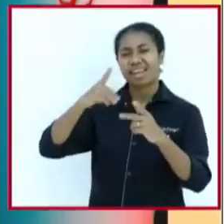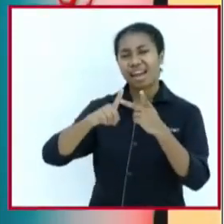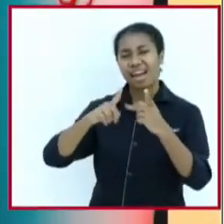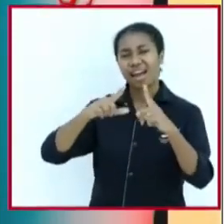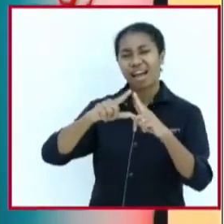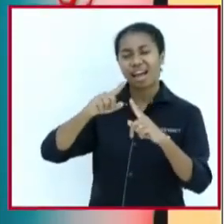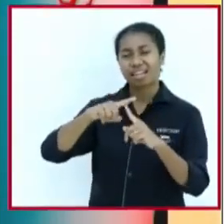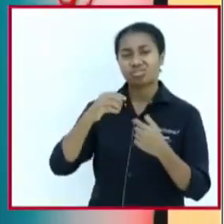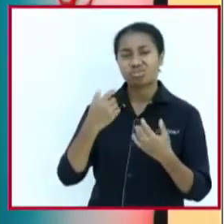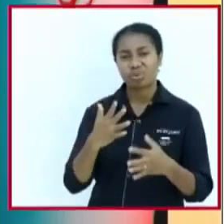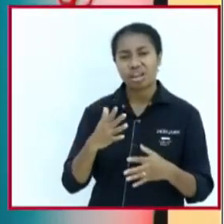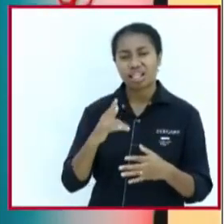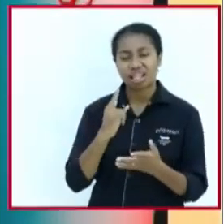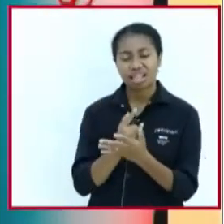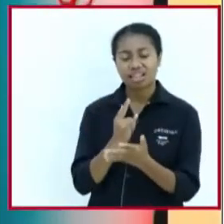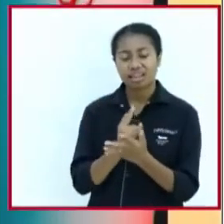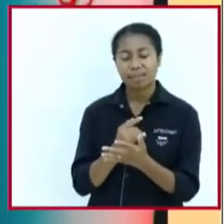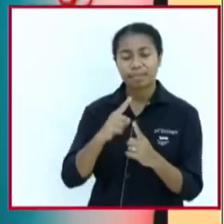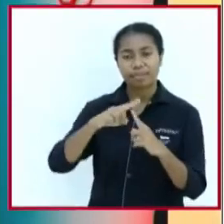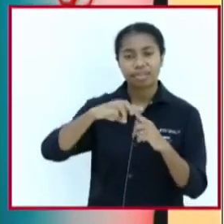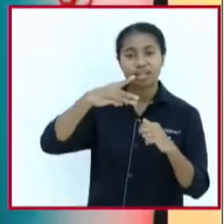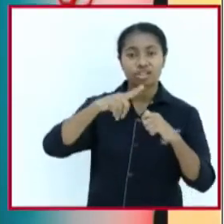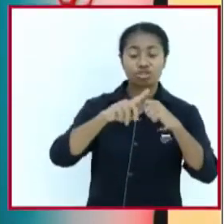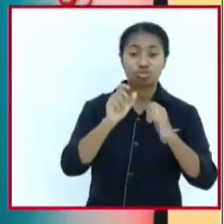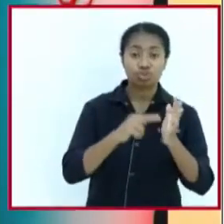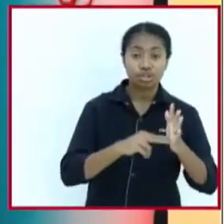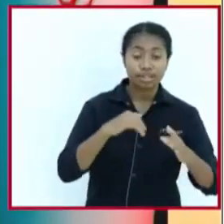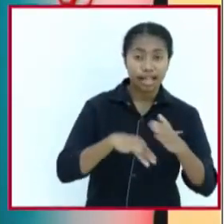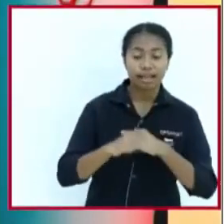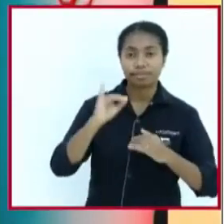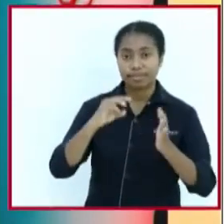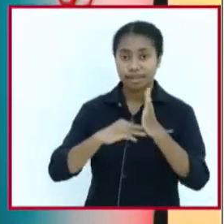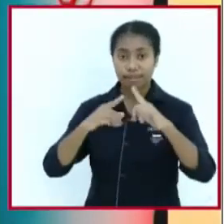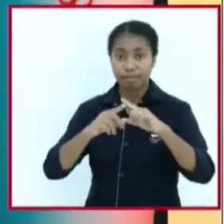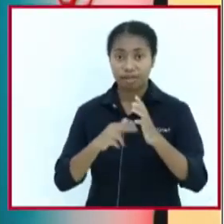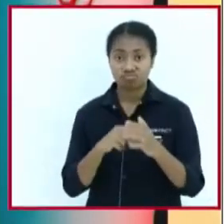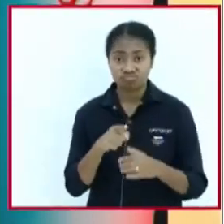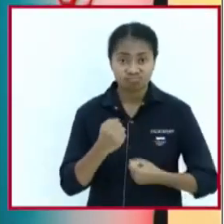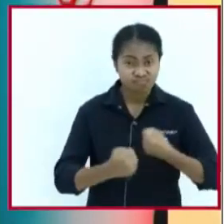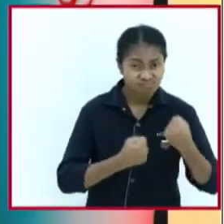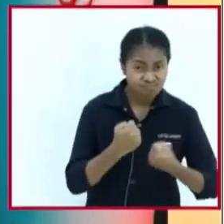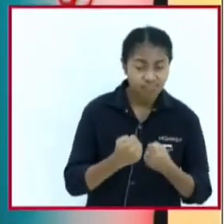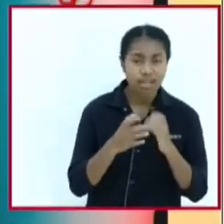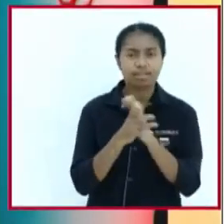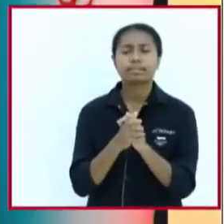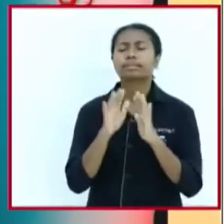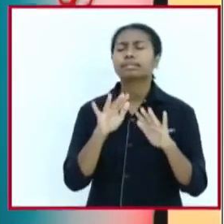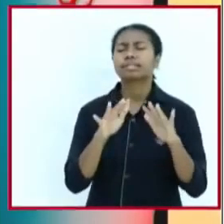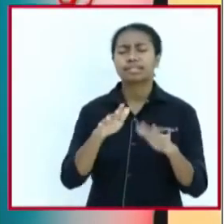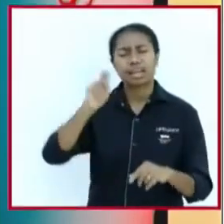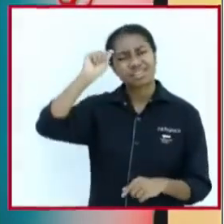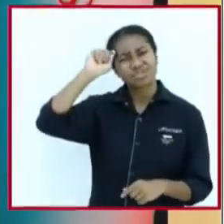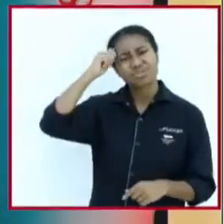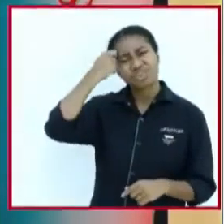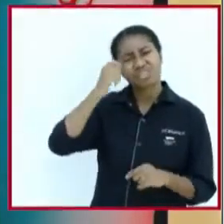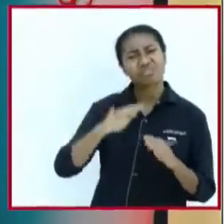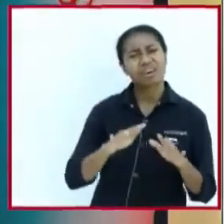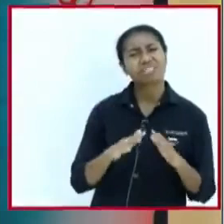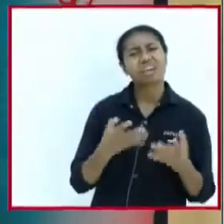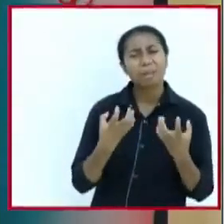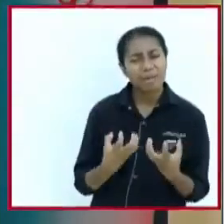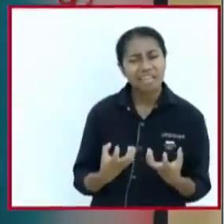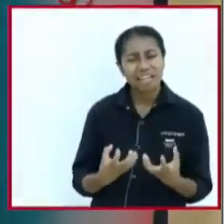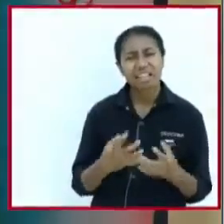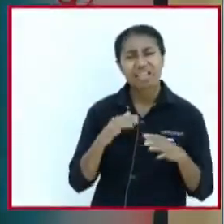dalam iman jadi menjadi Kristen itu memang ada banyak susahnya ada banyak penderitanya